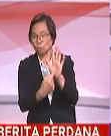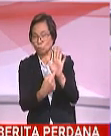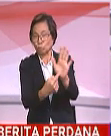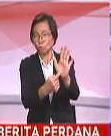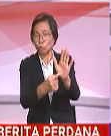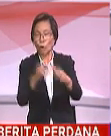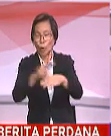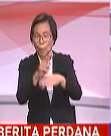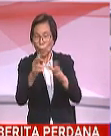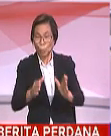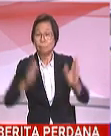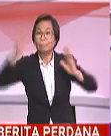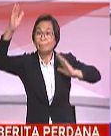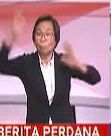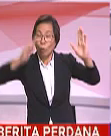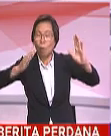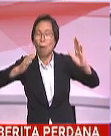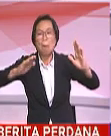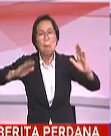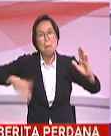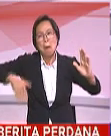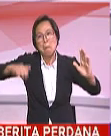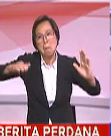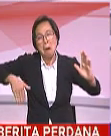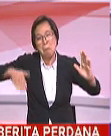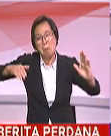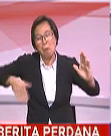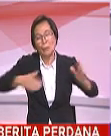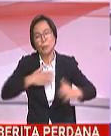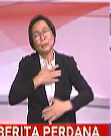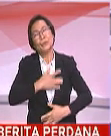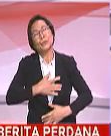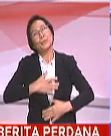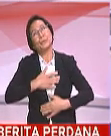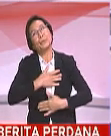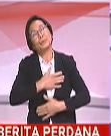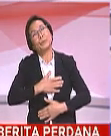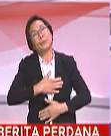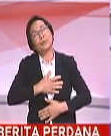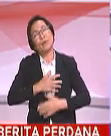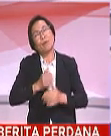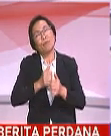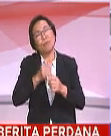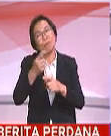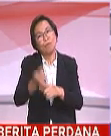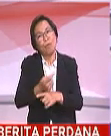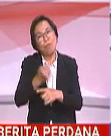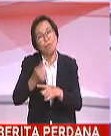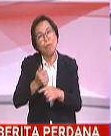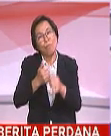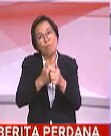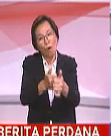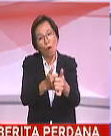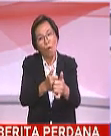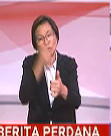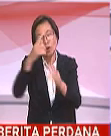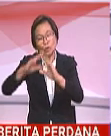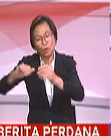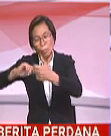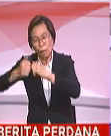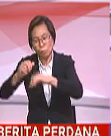menunjukkan pengguna di Malaysia masih belum benar-benar menghayati dan mempraktikkan hak mereka. Bagi menangani